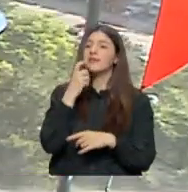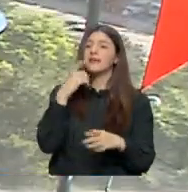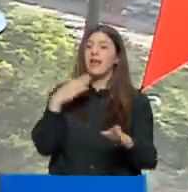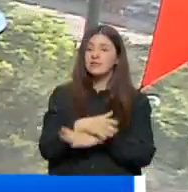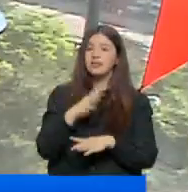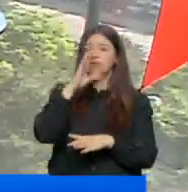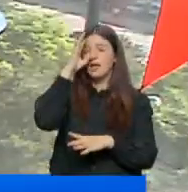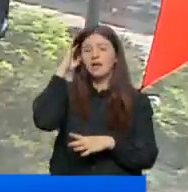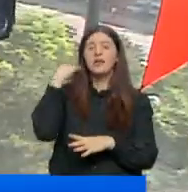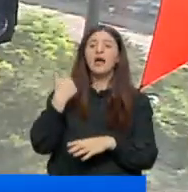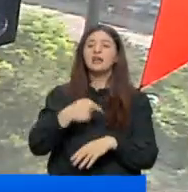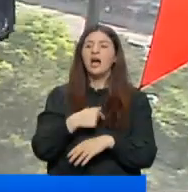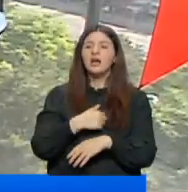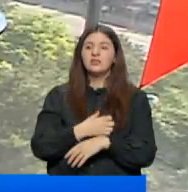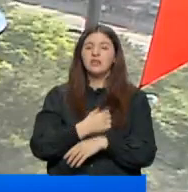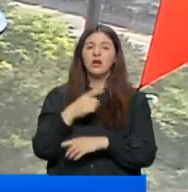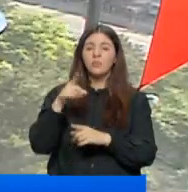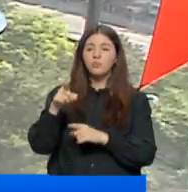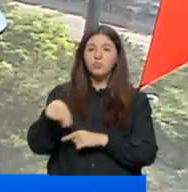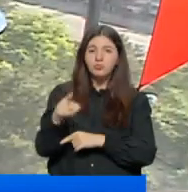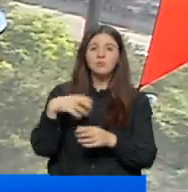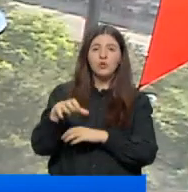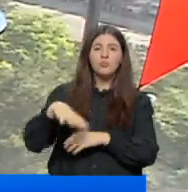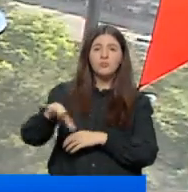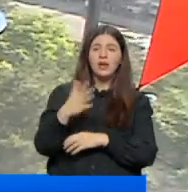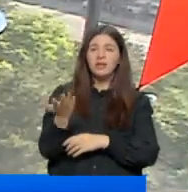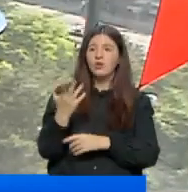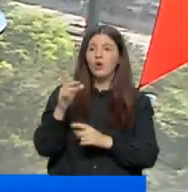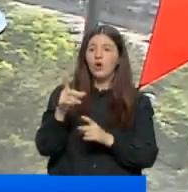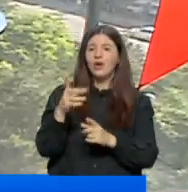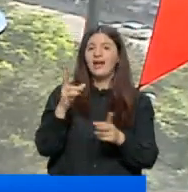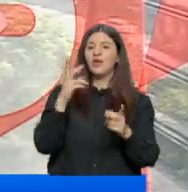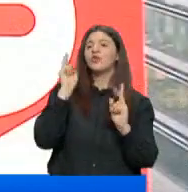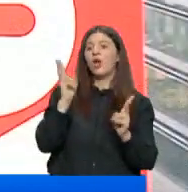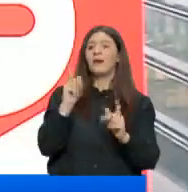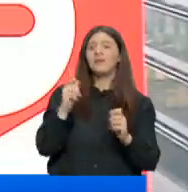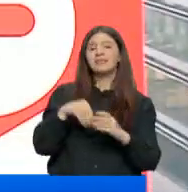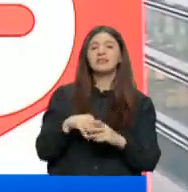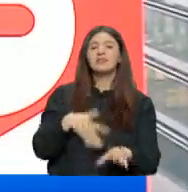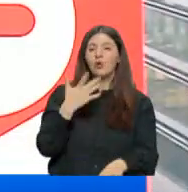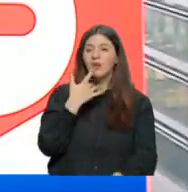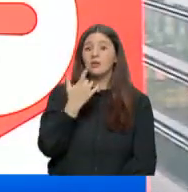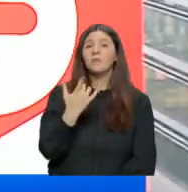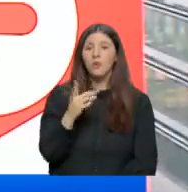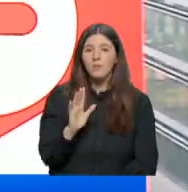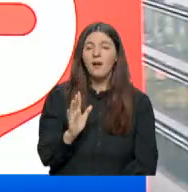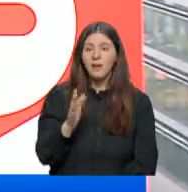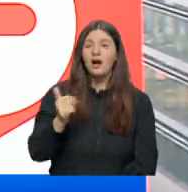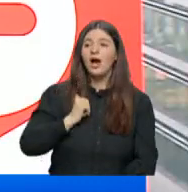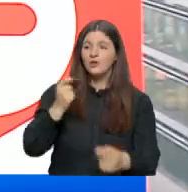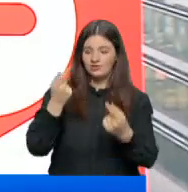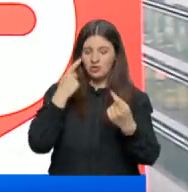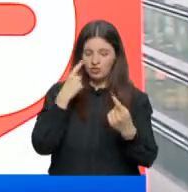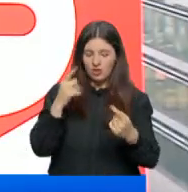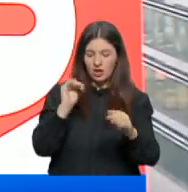esas kaybı yaşayan kesimler bunlar oldu. Bakın çok açık söyleyeyim, yani meşrulaştırmak için söylemiyorum ama zaten asgari ücret ve civarında